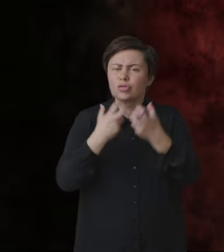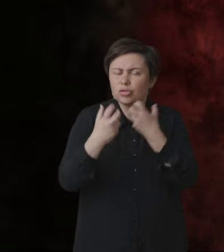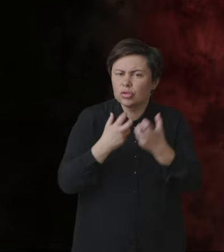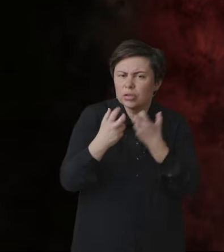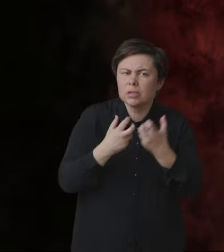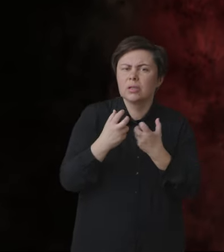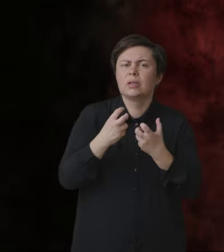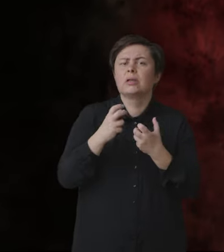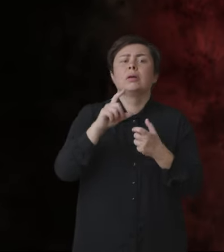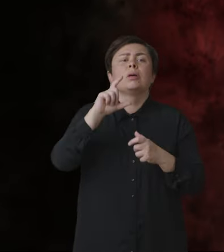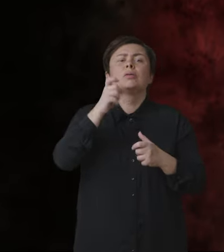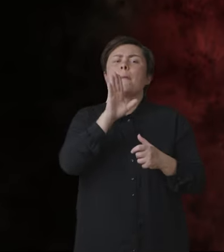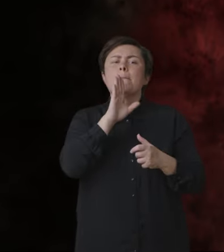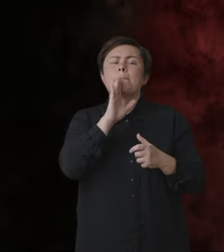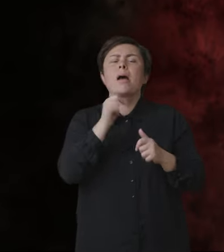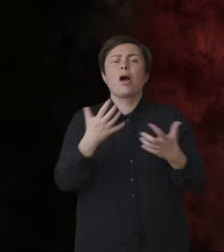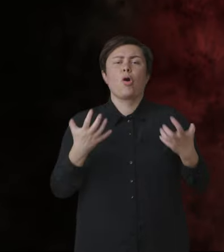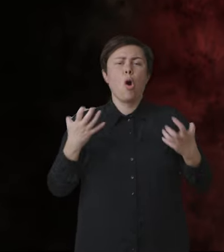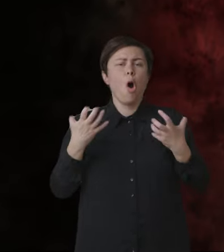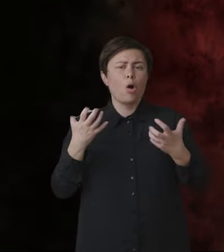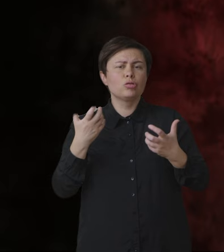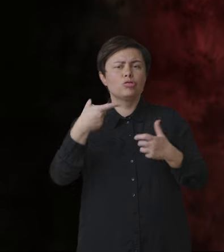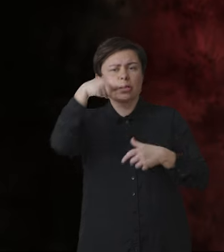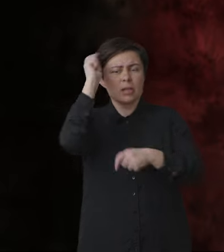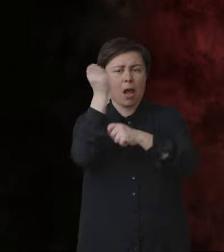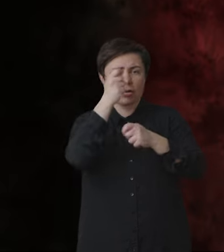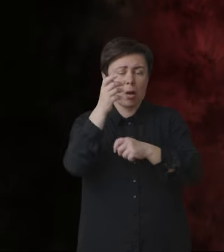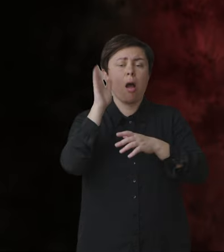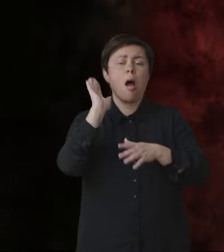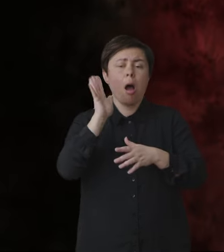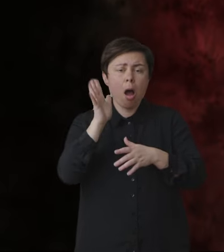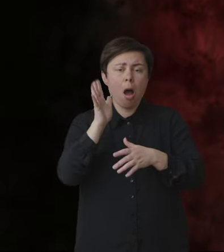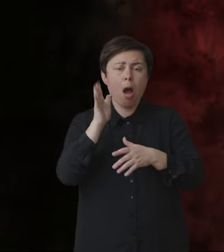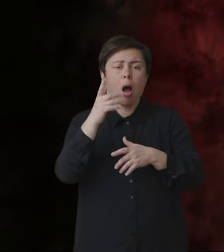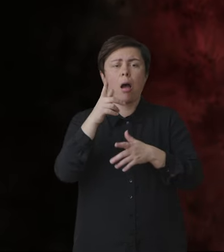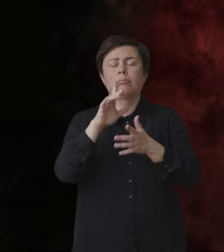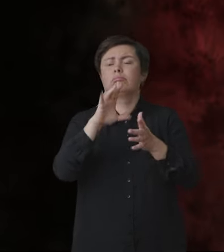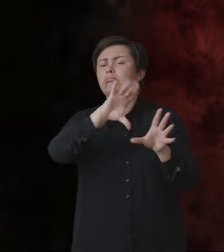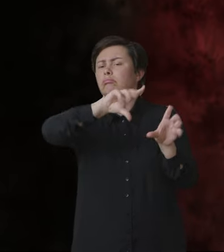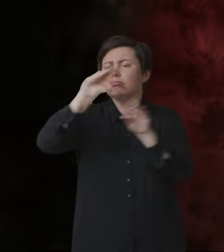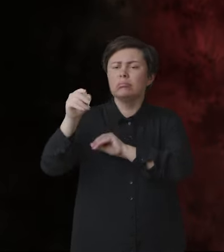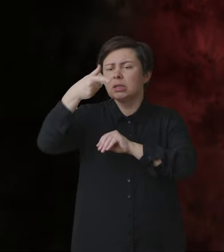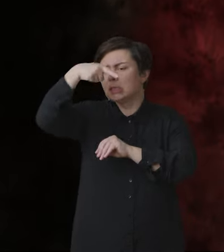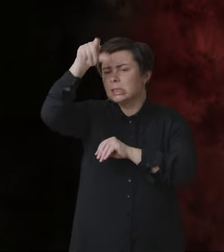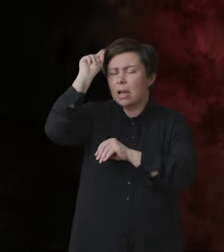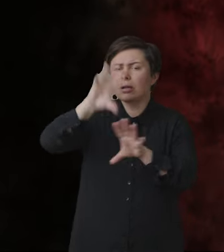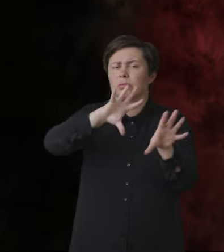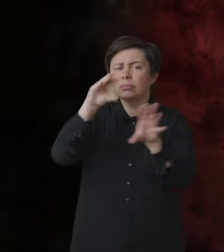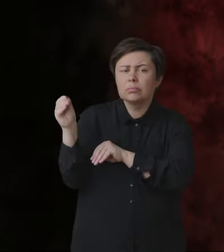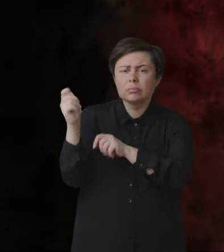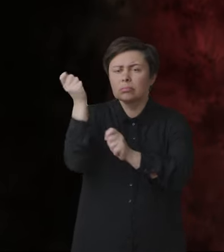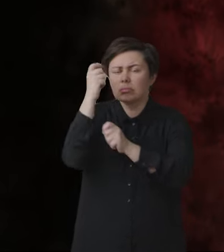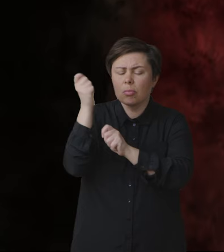taka jak coś podobne jak ochotnicza. A następnie została straż umiejscowiona